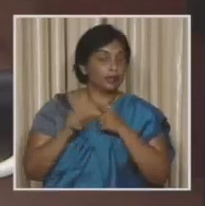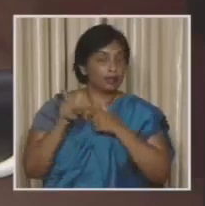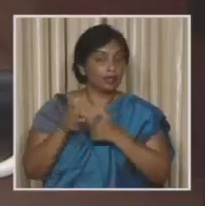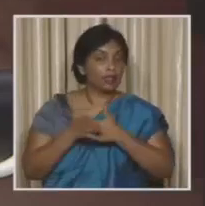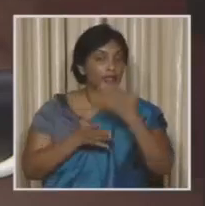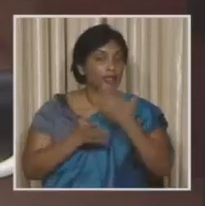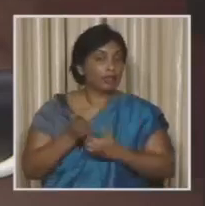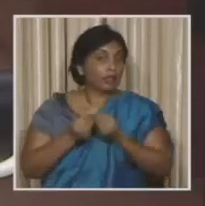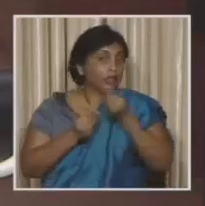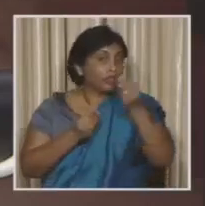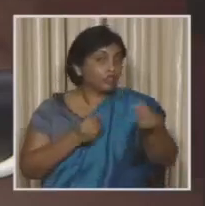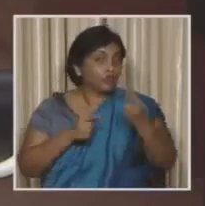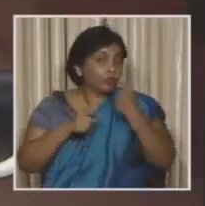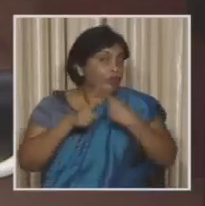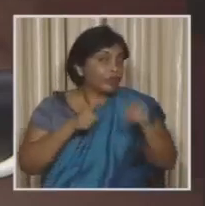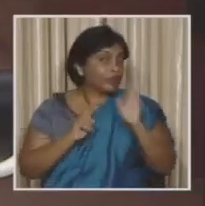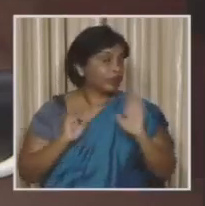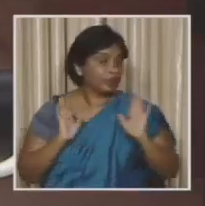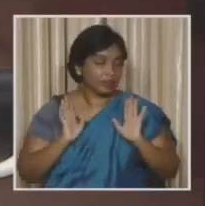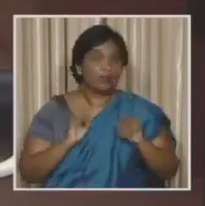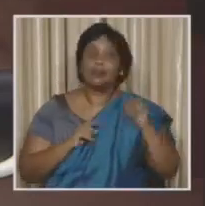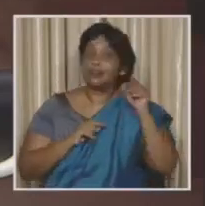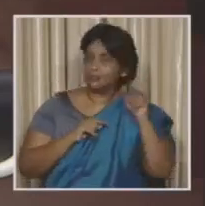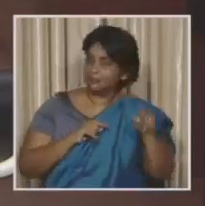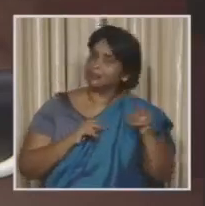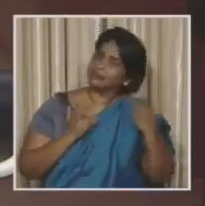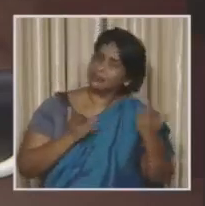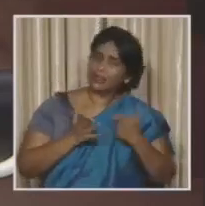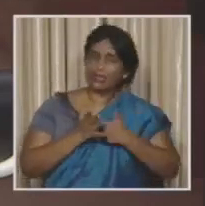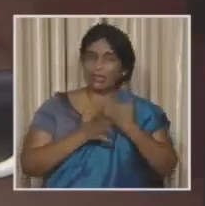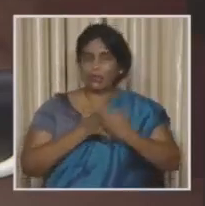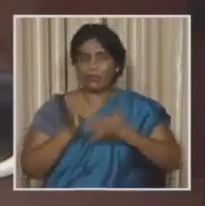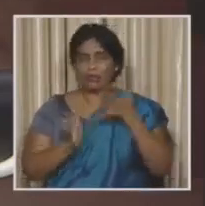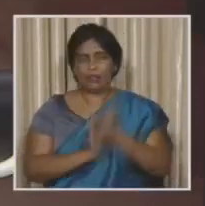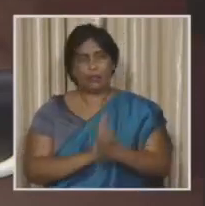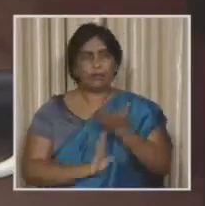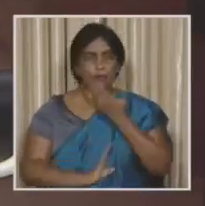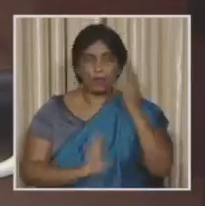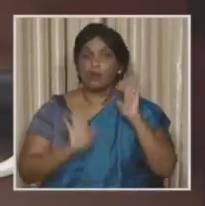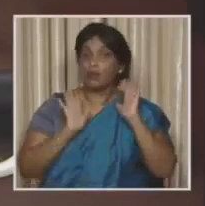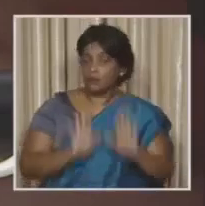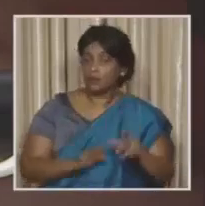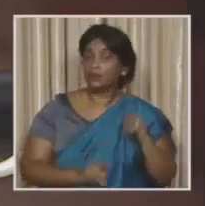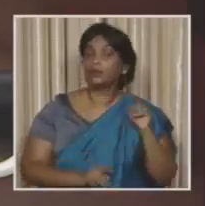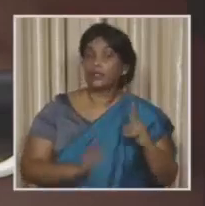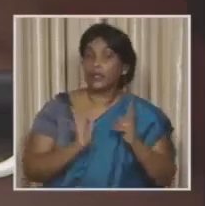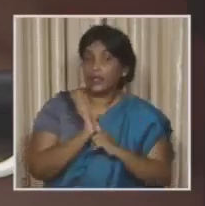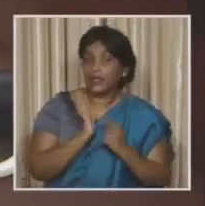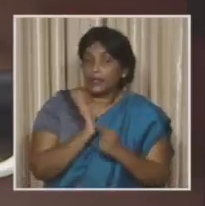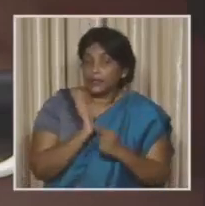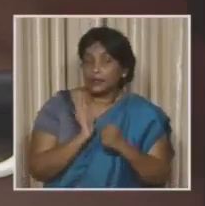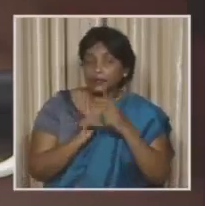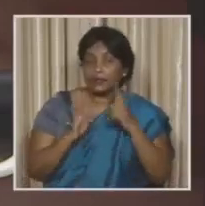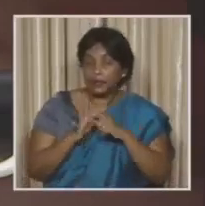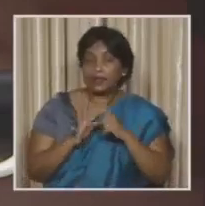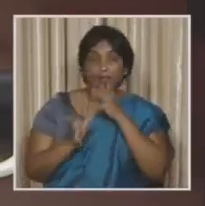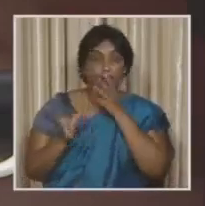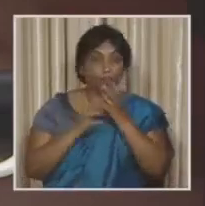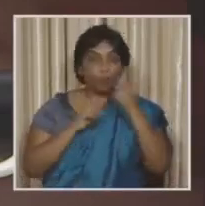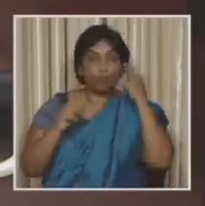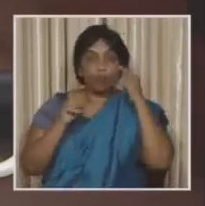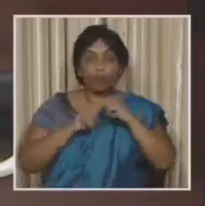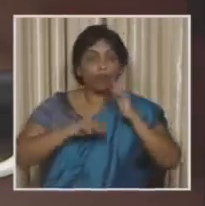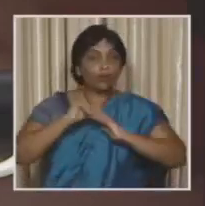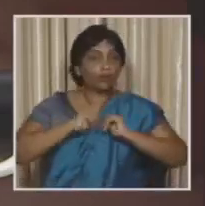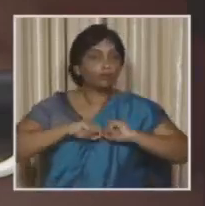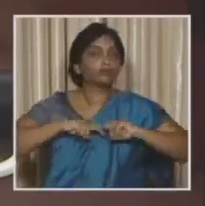වාර්තා ලබා දුන්නා විතරක් නෙවෙයි ගරු මන්ත්‍රීතුමී. ඒ වෙන්න පුළුවන් වාර්තා වර්ධින්න පුළුවන්. හැබැයි LTT ප්‍රහාරයක් ලෙස සැලකීම සඳහා